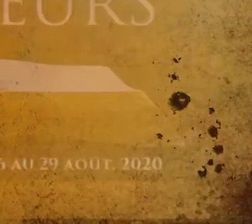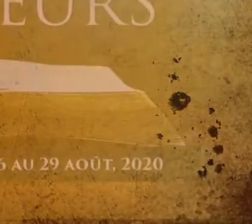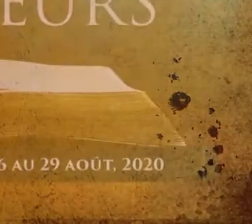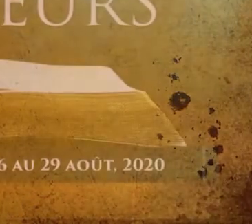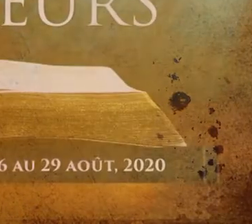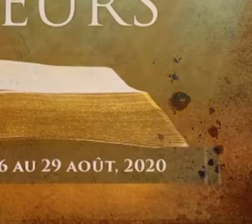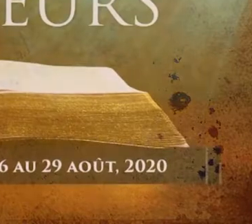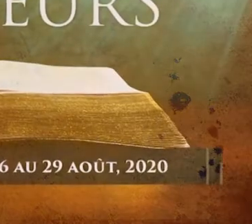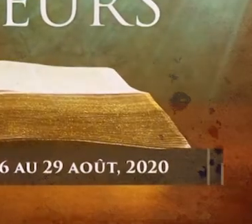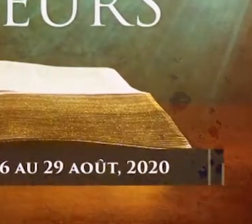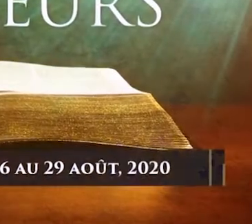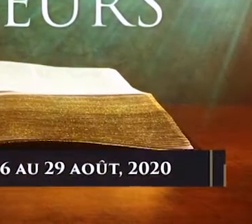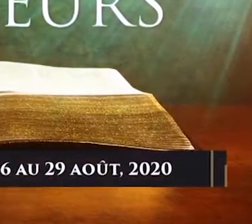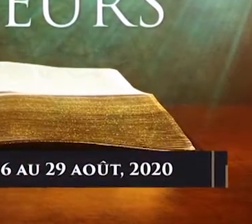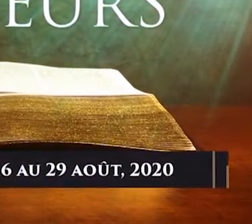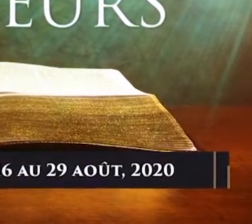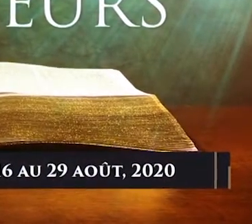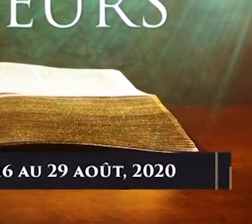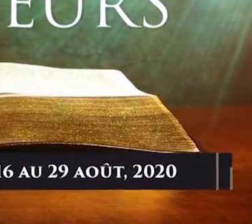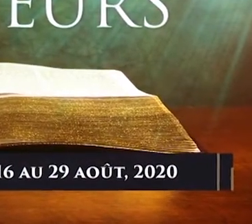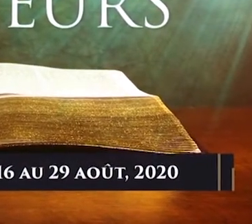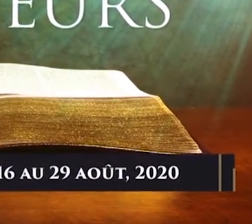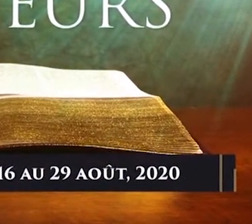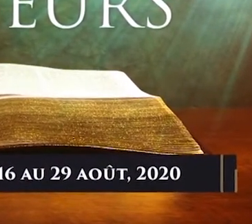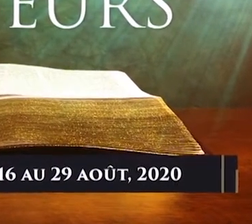oyo alingi biso.